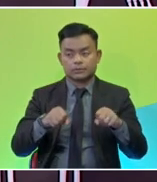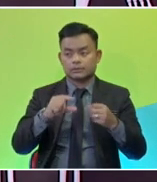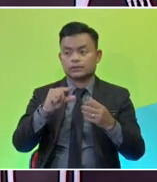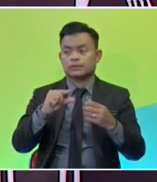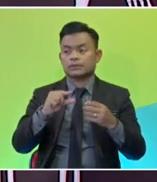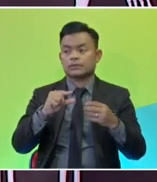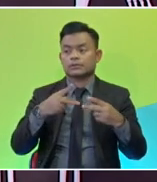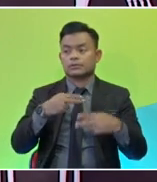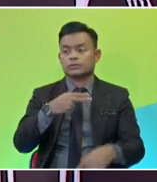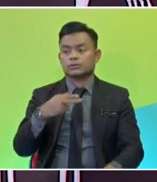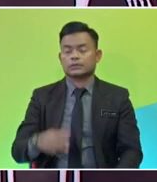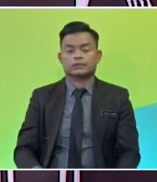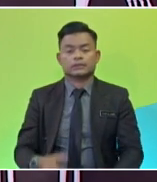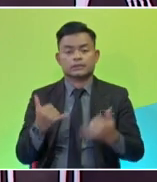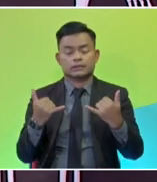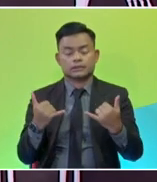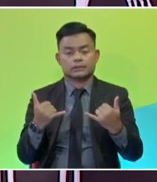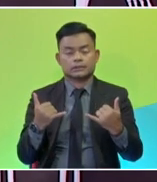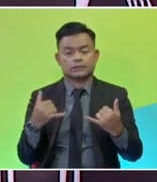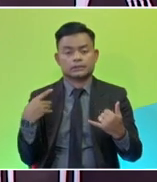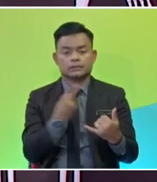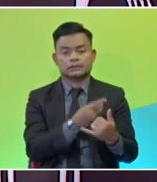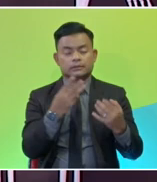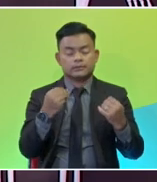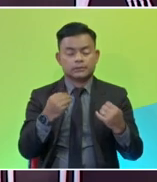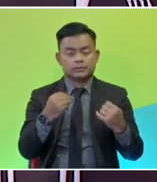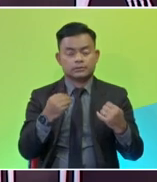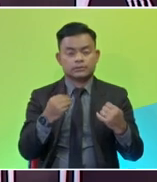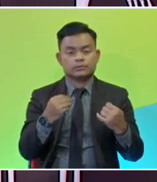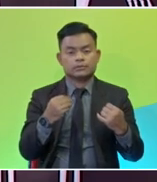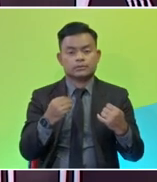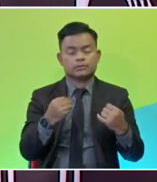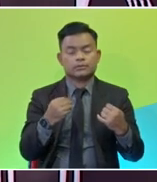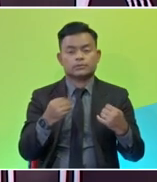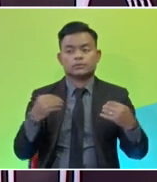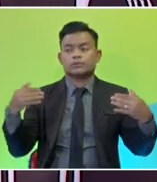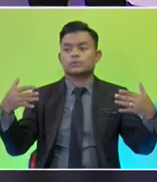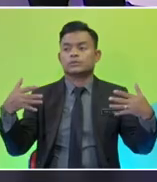tapi sekarang kita kena cantumkan dengan api